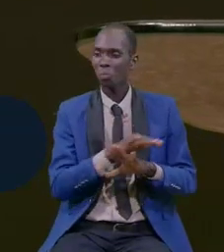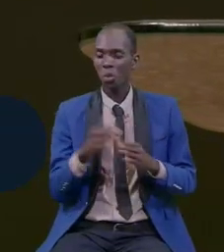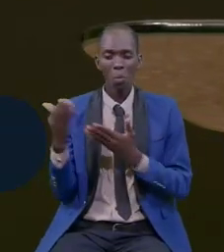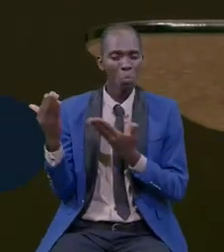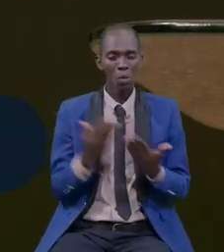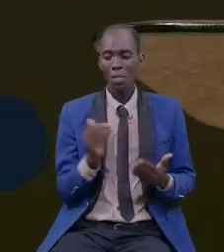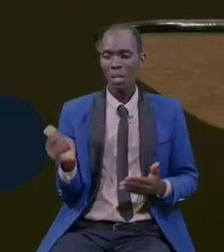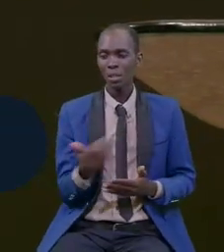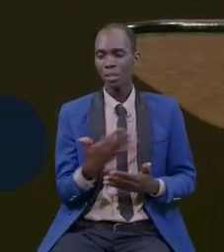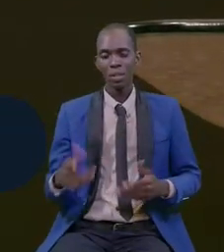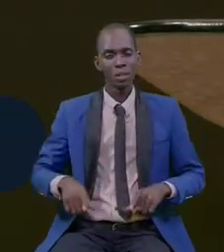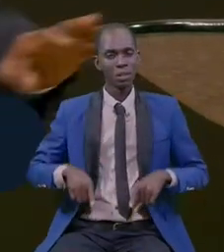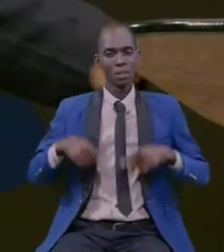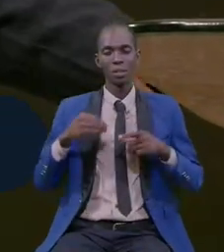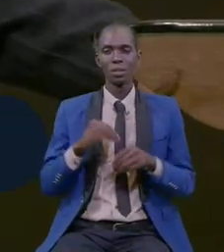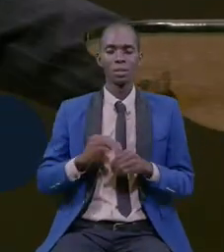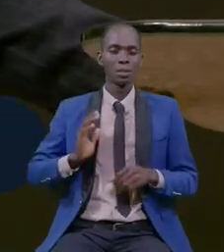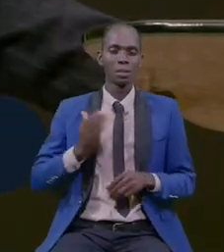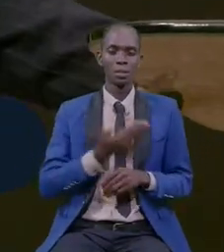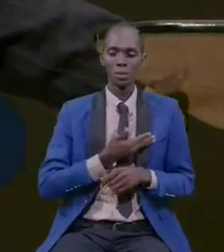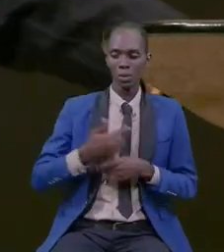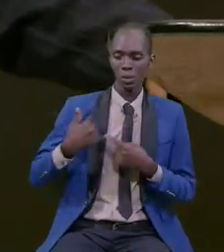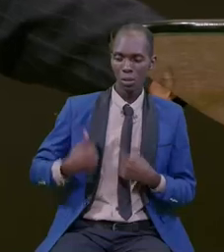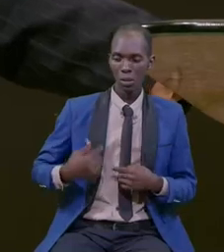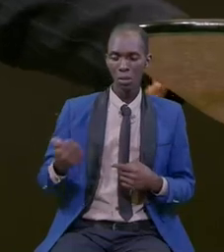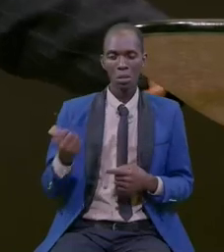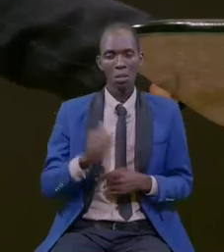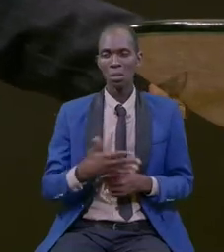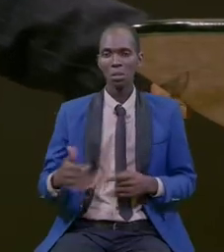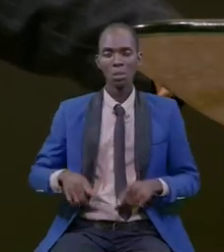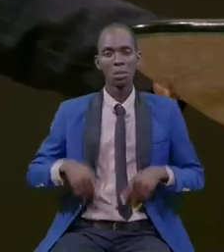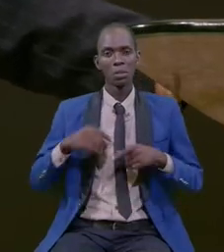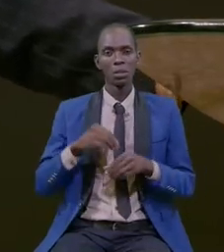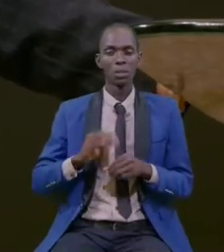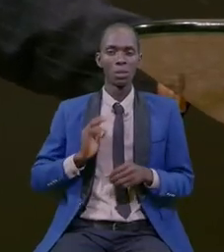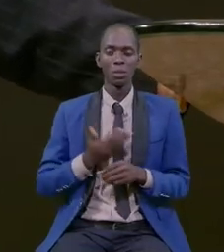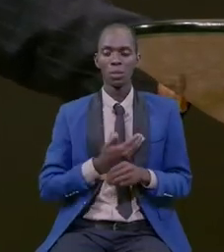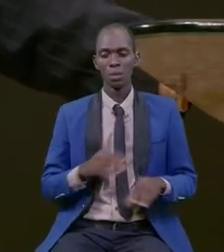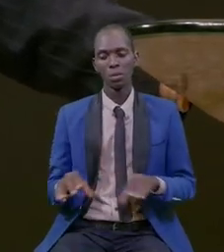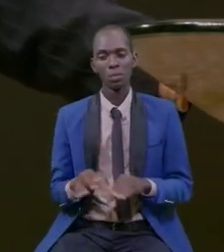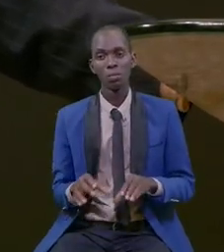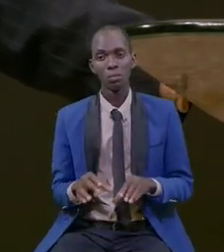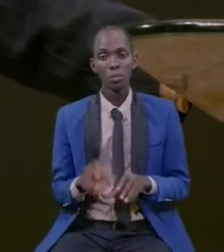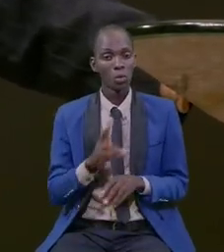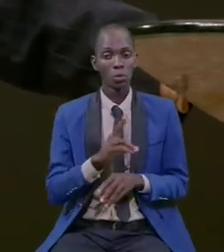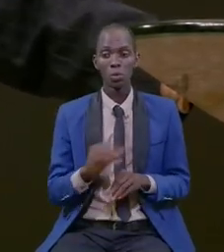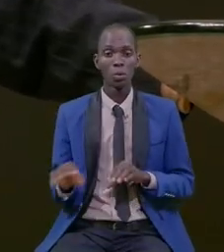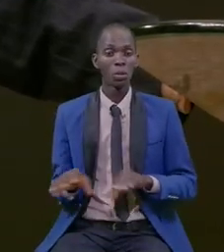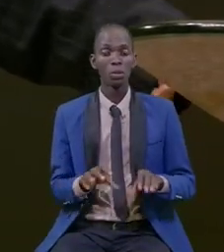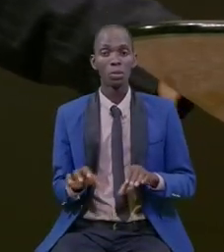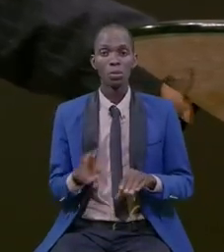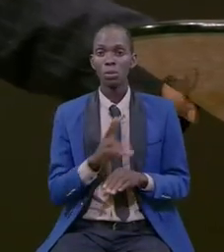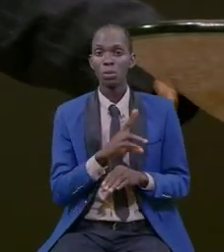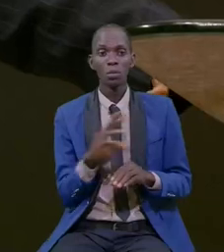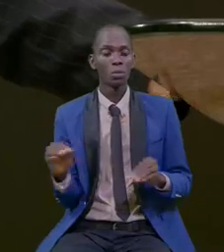cœurs dans nos actions ça c'est une fois morte pas d'action pas